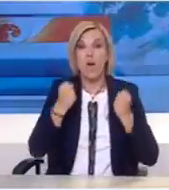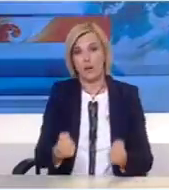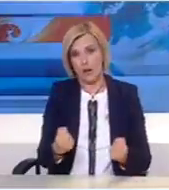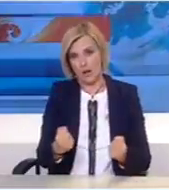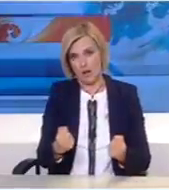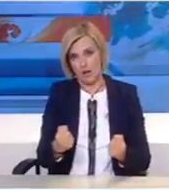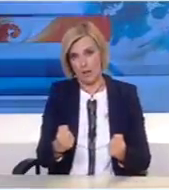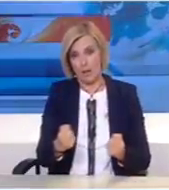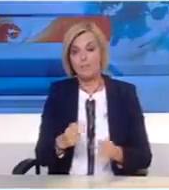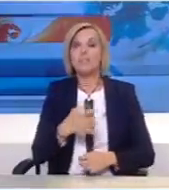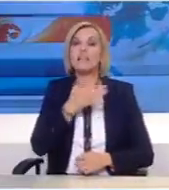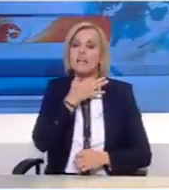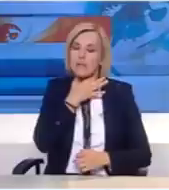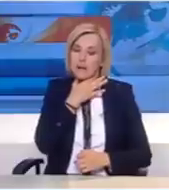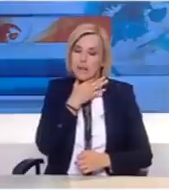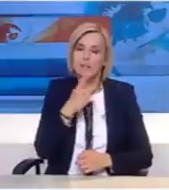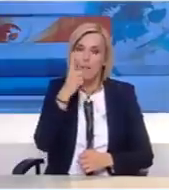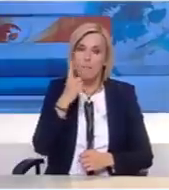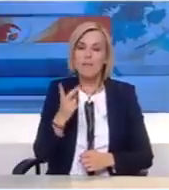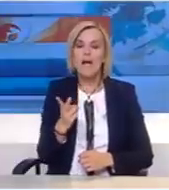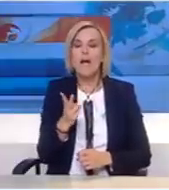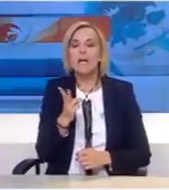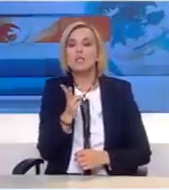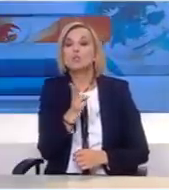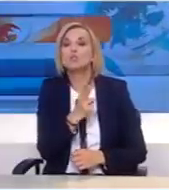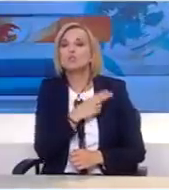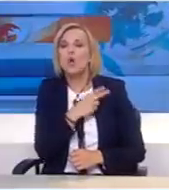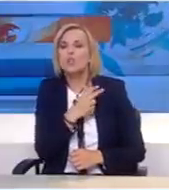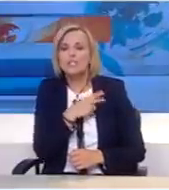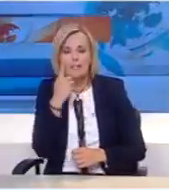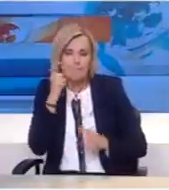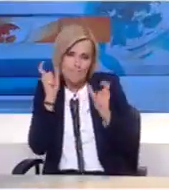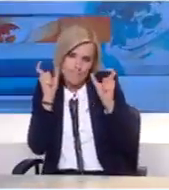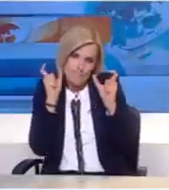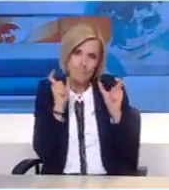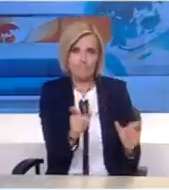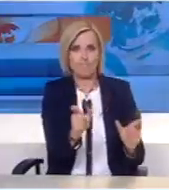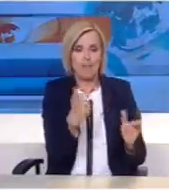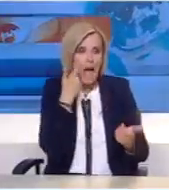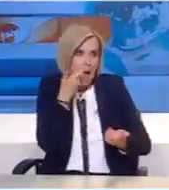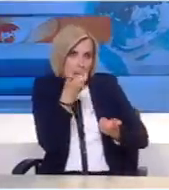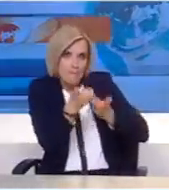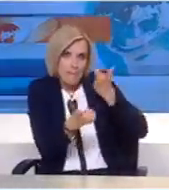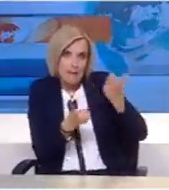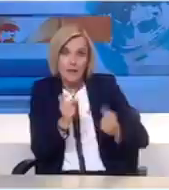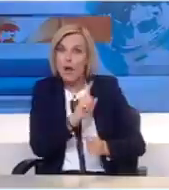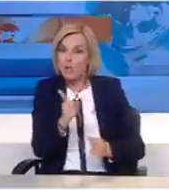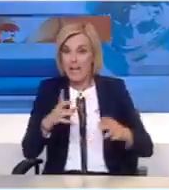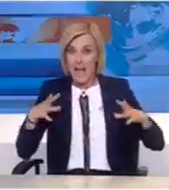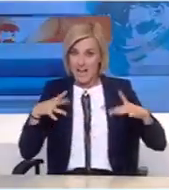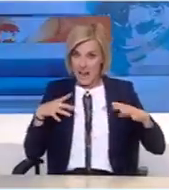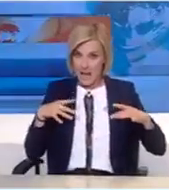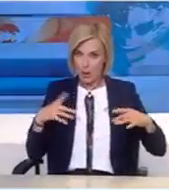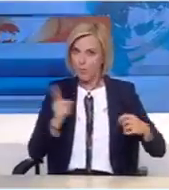Άρα θέλει λοιπόν μια απίστευτη επαγρύπνηση, η οποία πρέπει να συνεχιστεί. Το ότι χαλαρώνουν τα μέτρα δεν σημαίνει